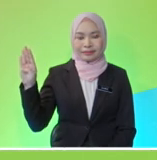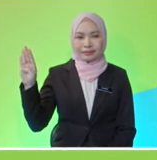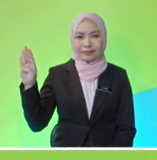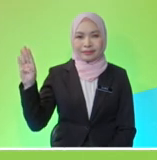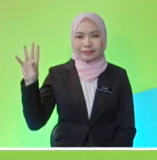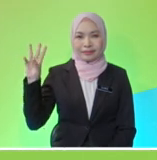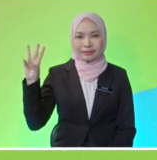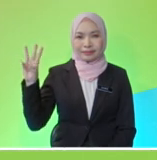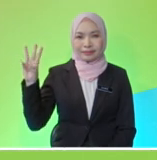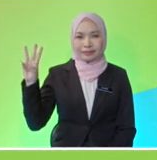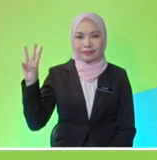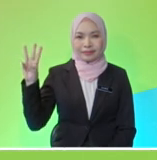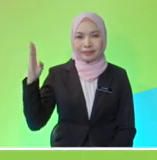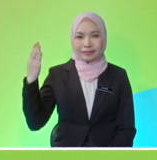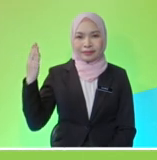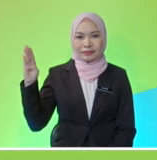Enam belas.